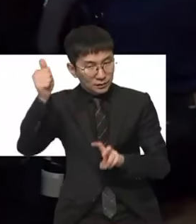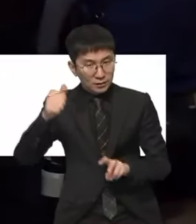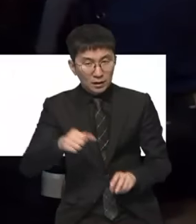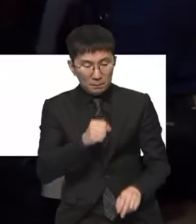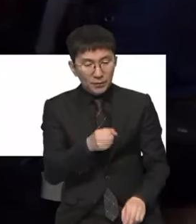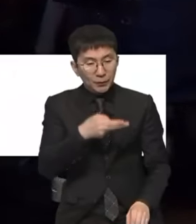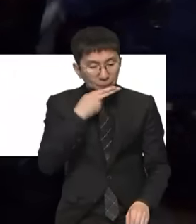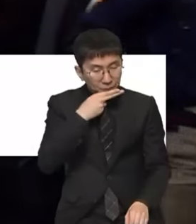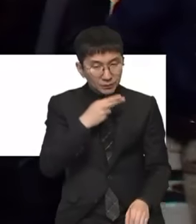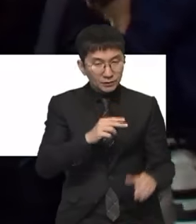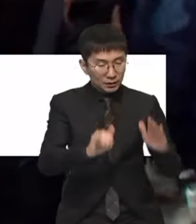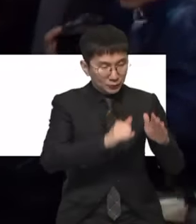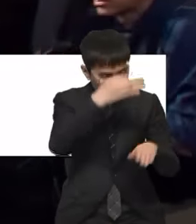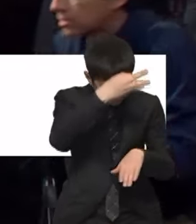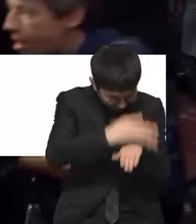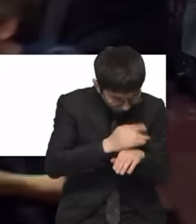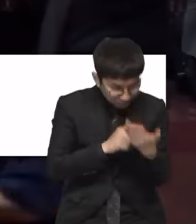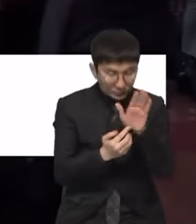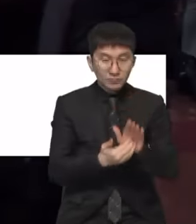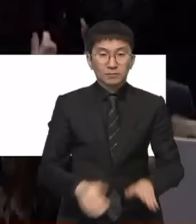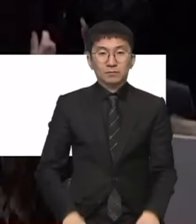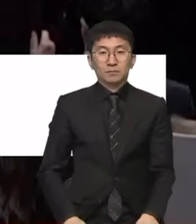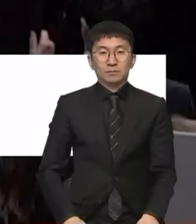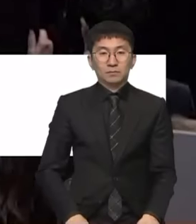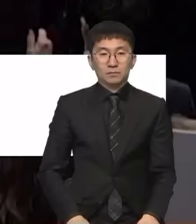마이크 없이 죄송하다고 말했습니다.